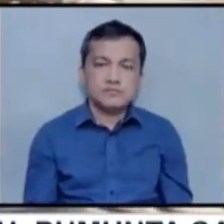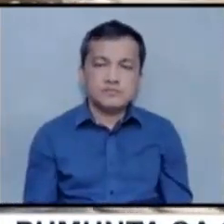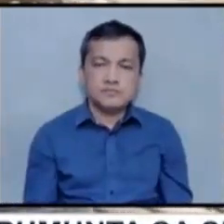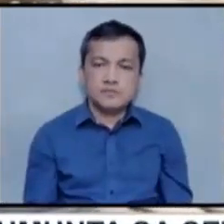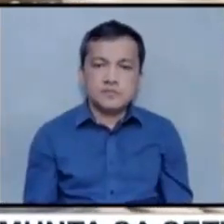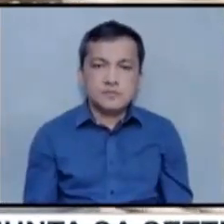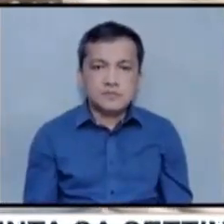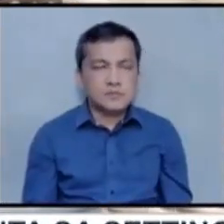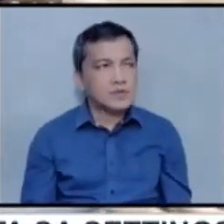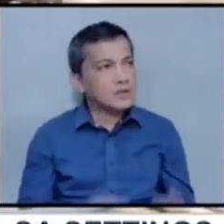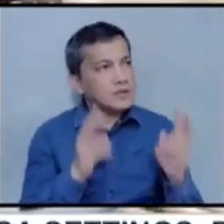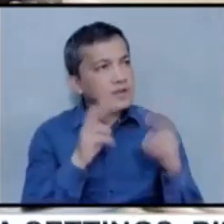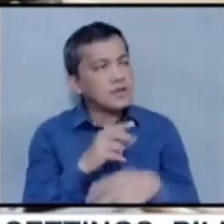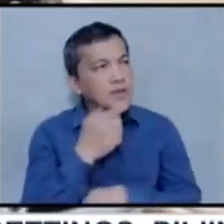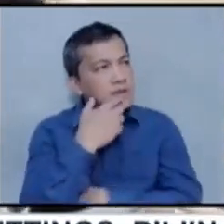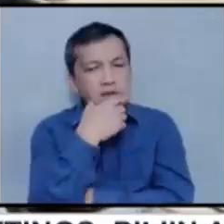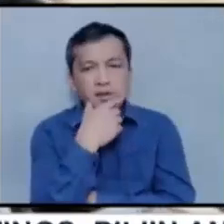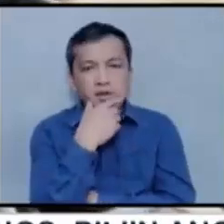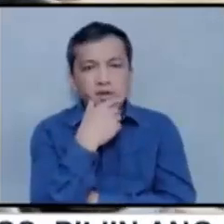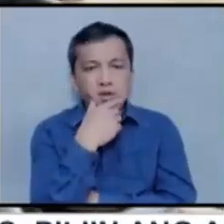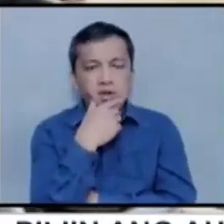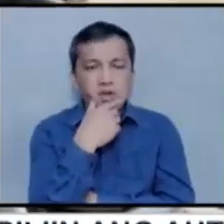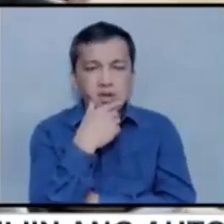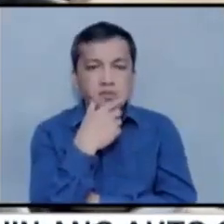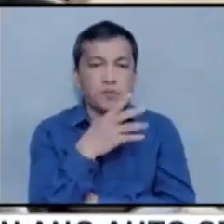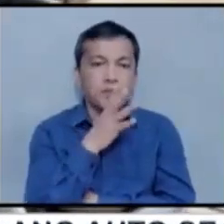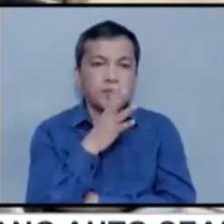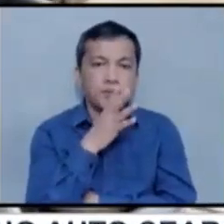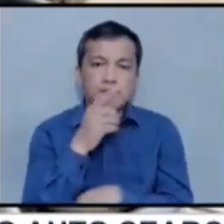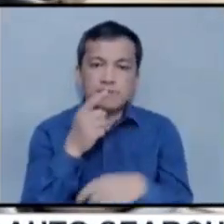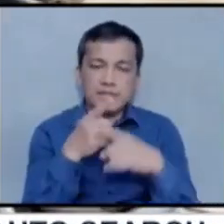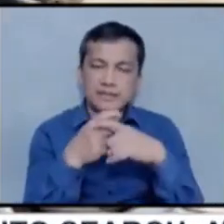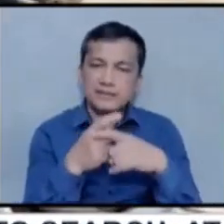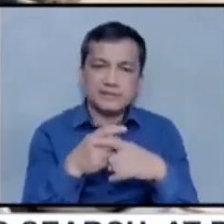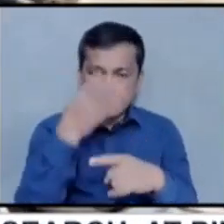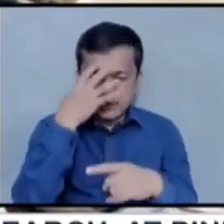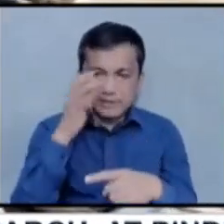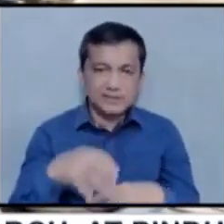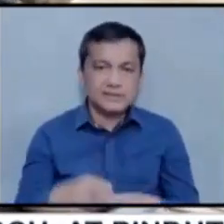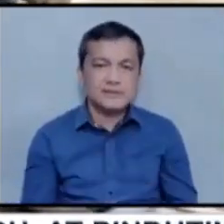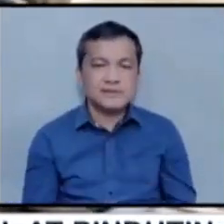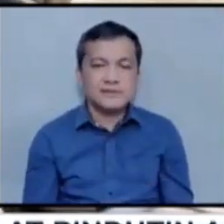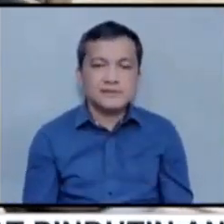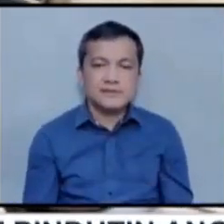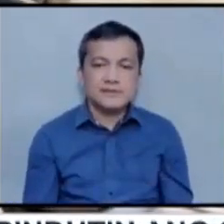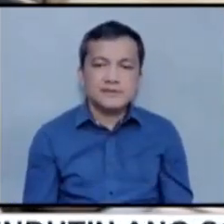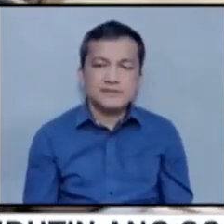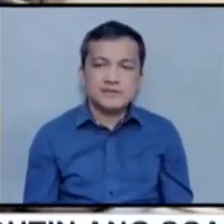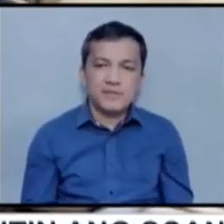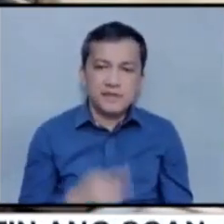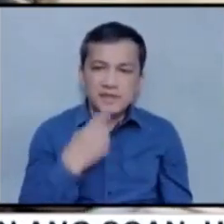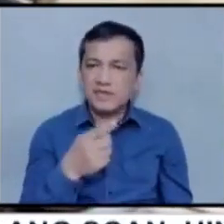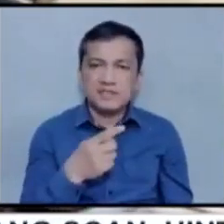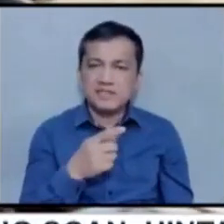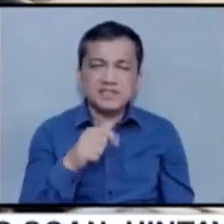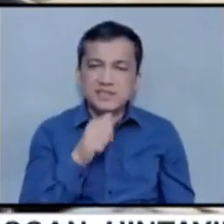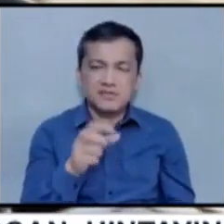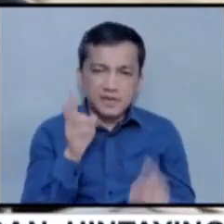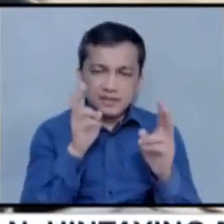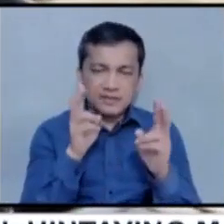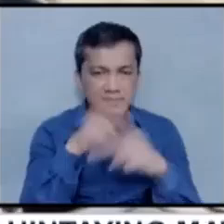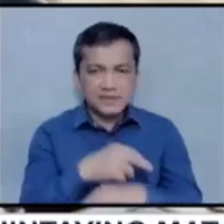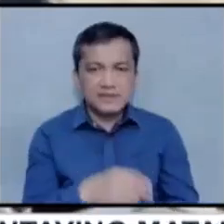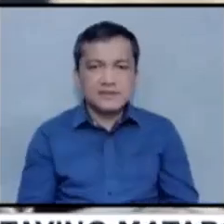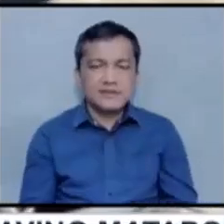kuan tungod sa kaabog gani. Bisag amo pag ispatan nga to, dili jud makita sa abog. Pag morning, pag buntag